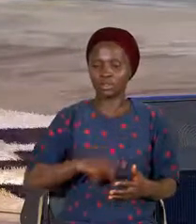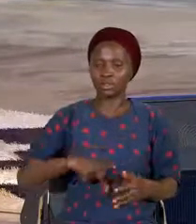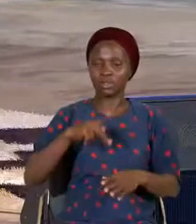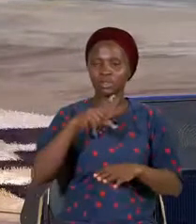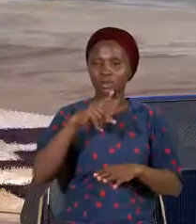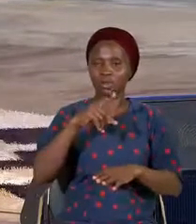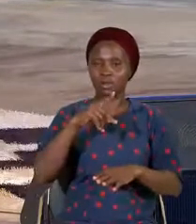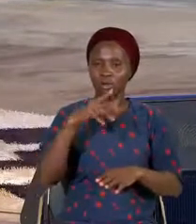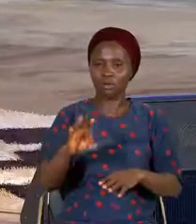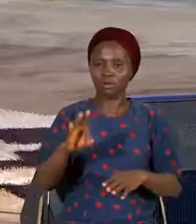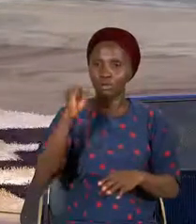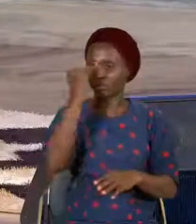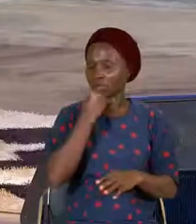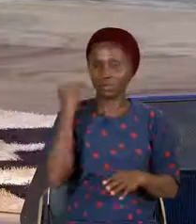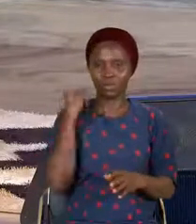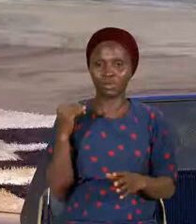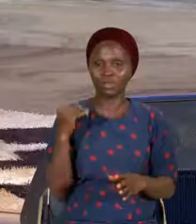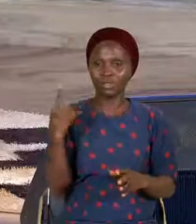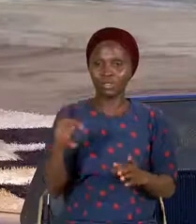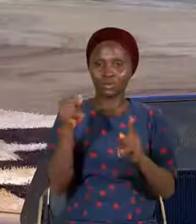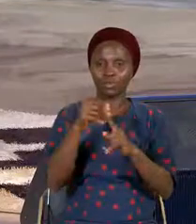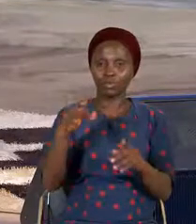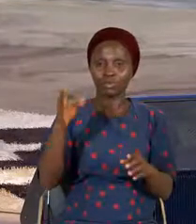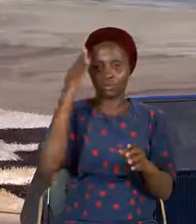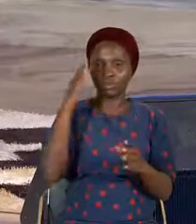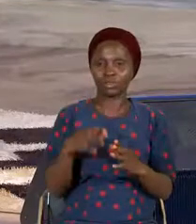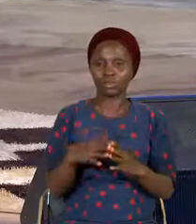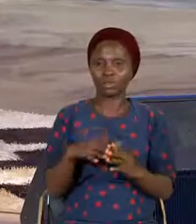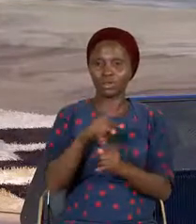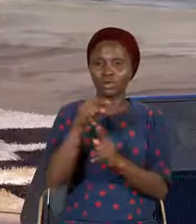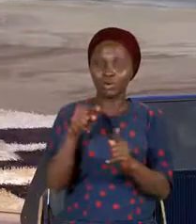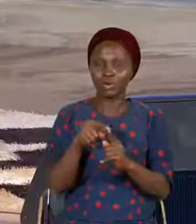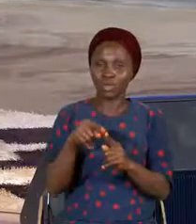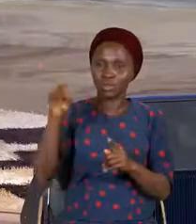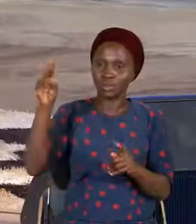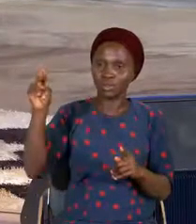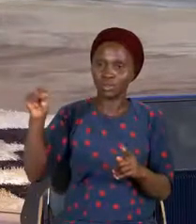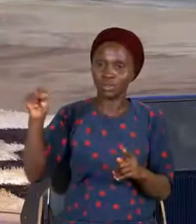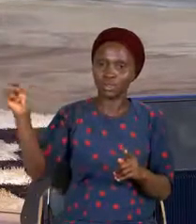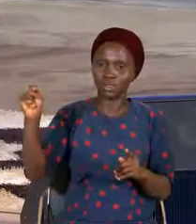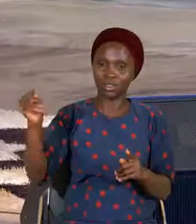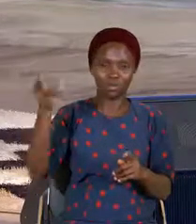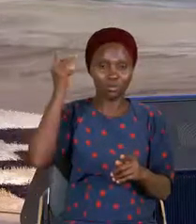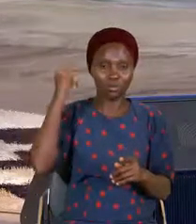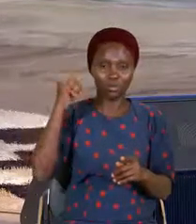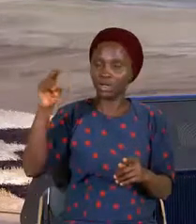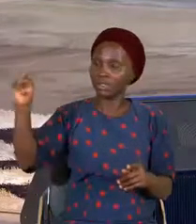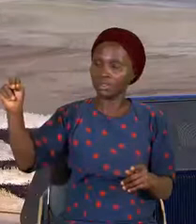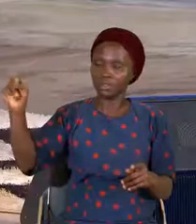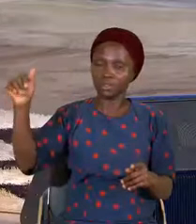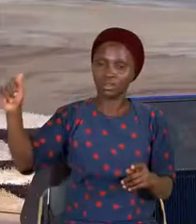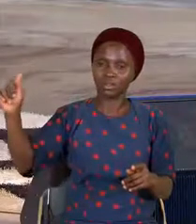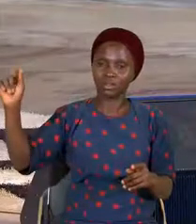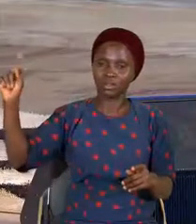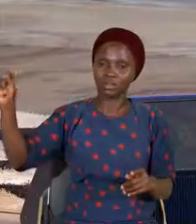La parole de connaissance. Lorsque Philippe a appelé Nathanaël, pour dire, il a dit, « Est-ce